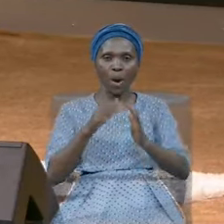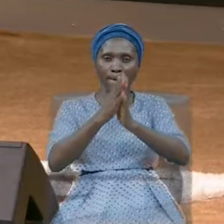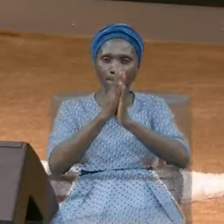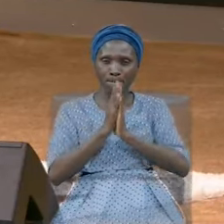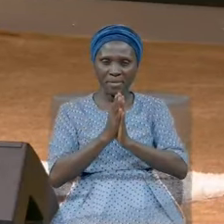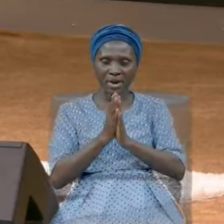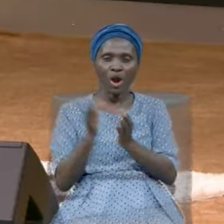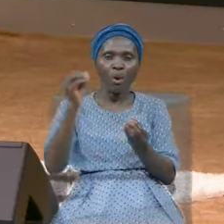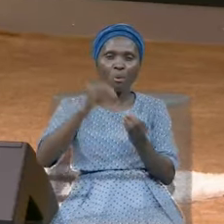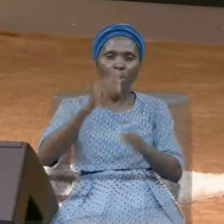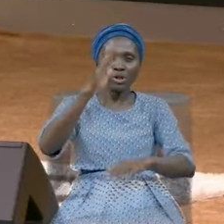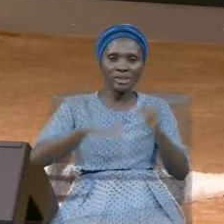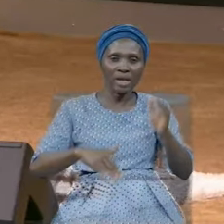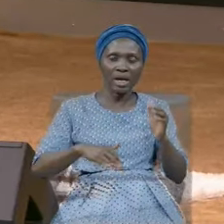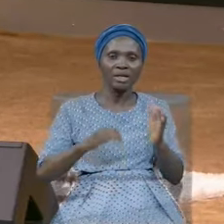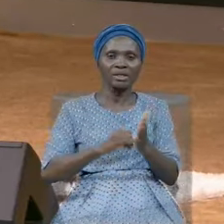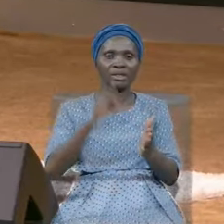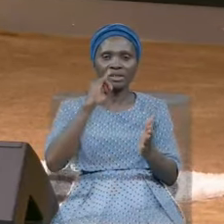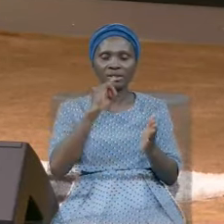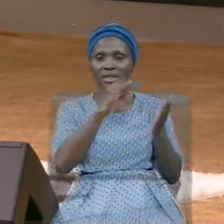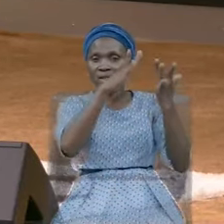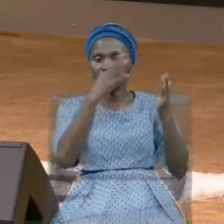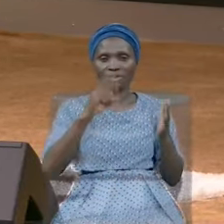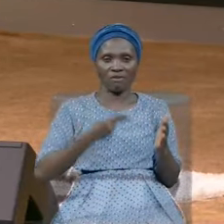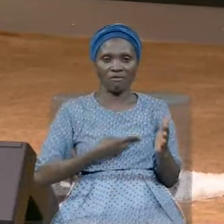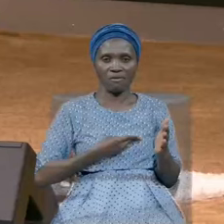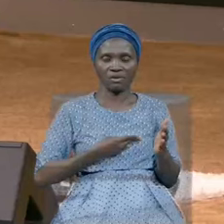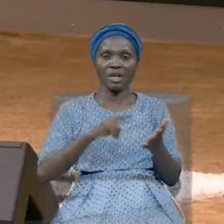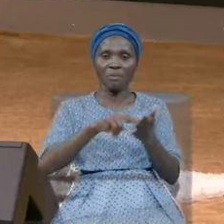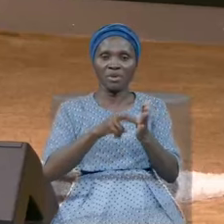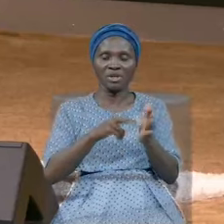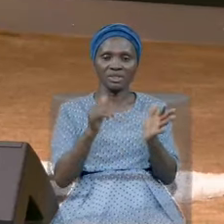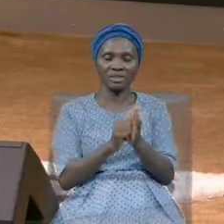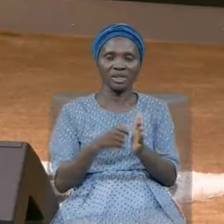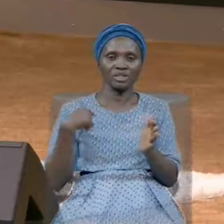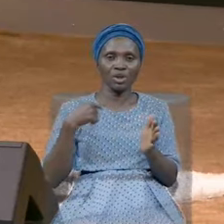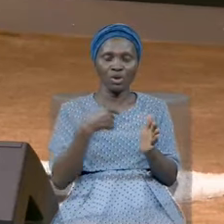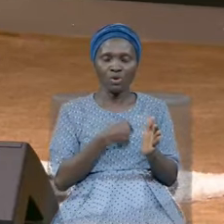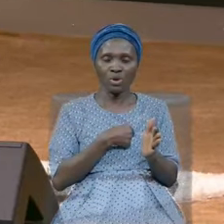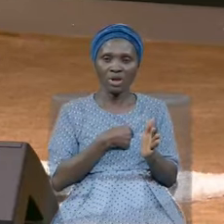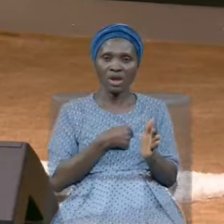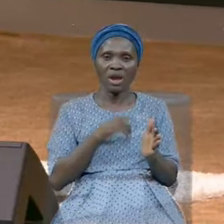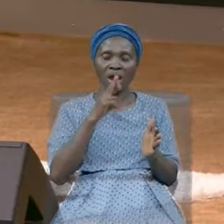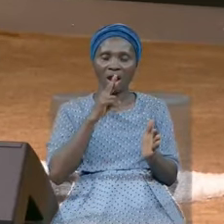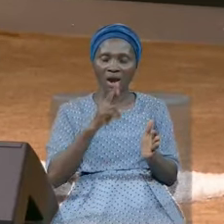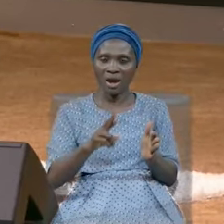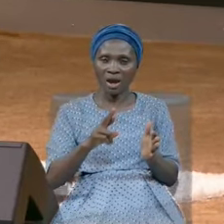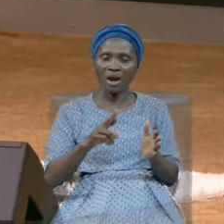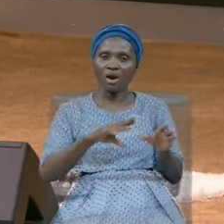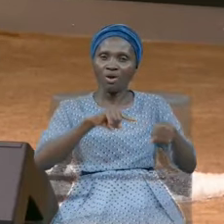Plus que cela est espéré de nous, nous transcendons. Non, la